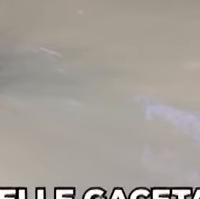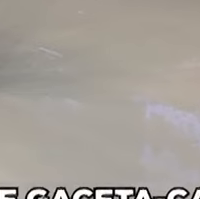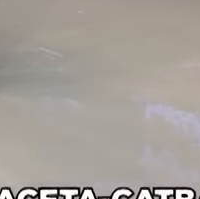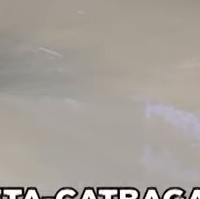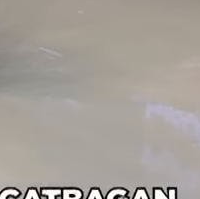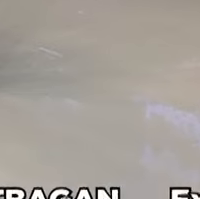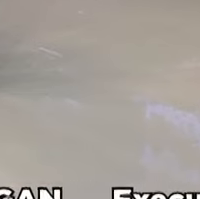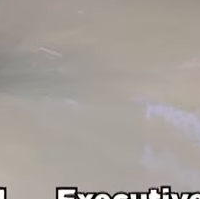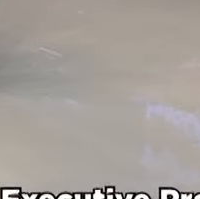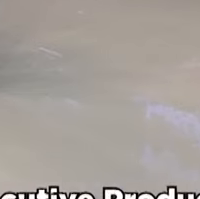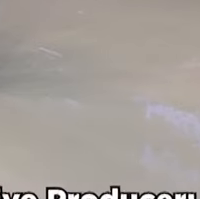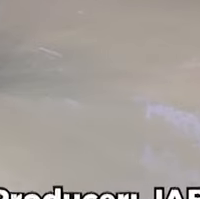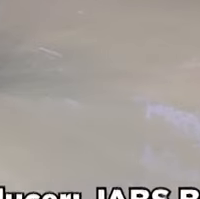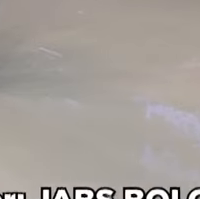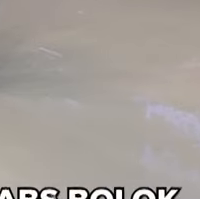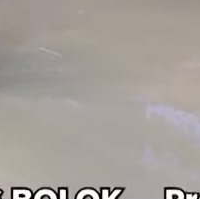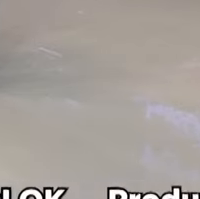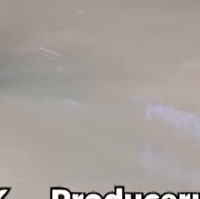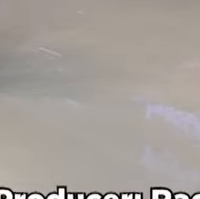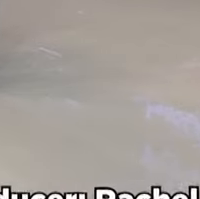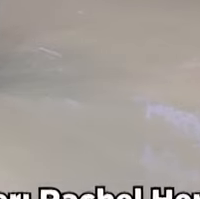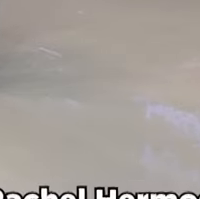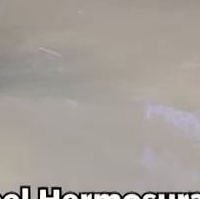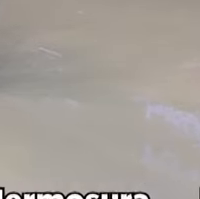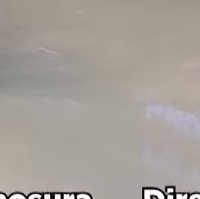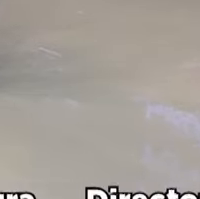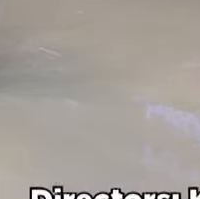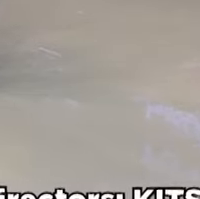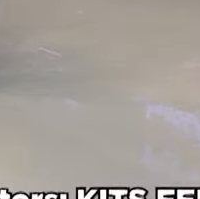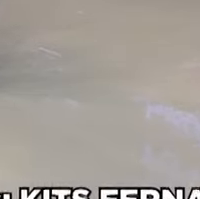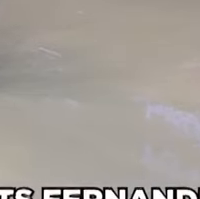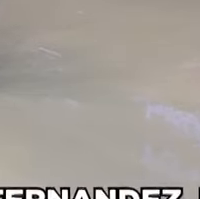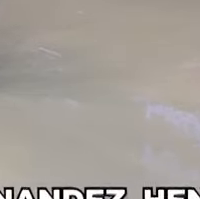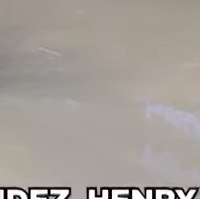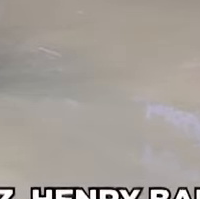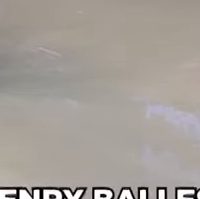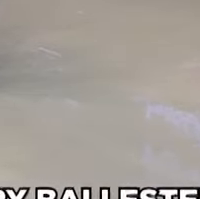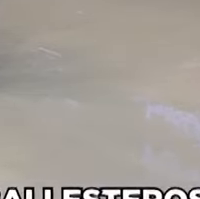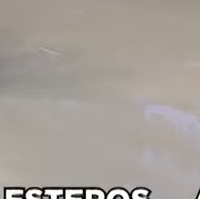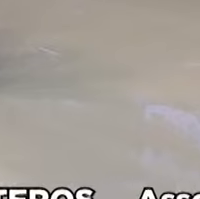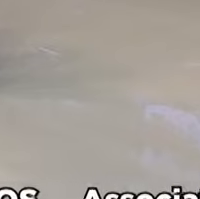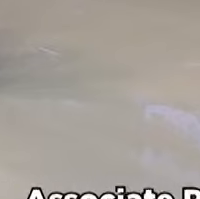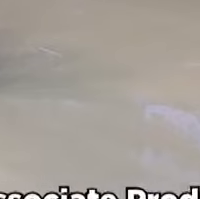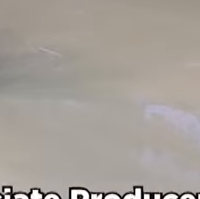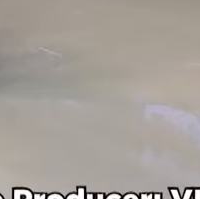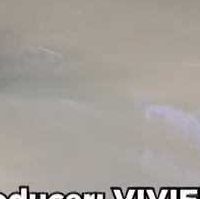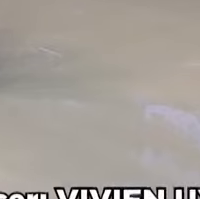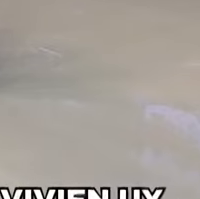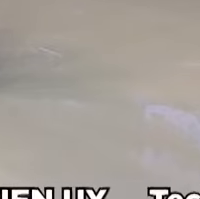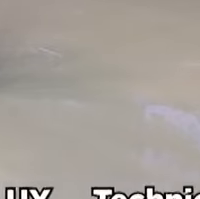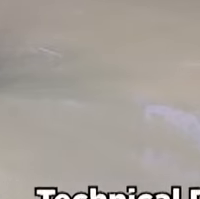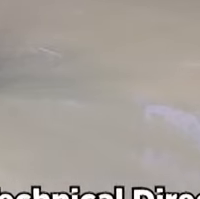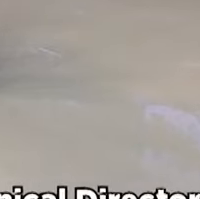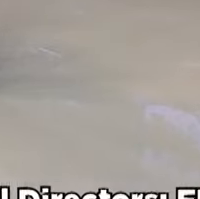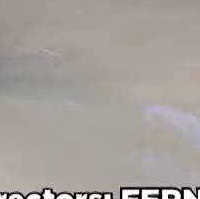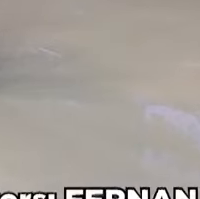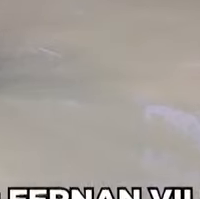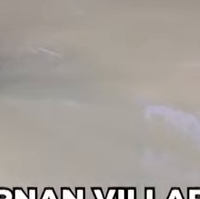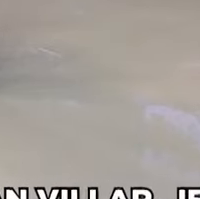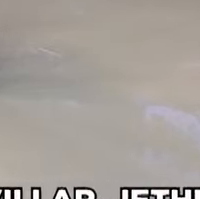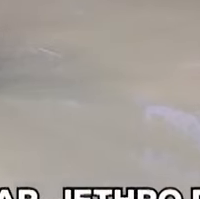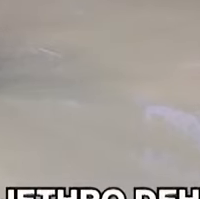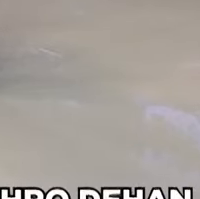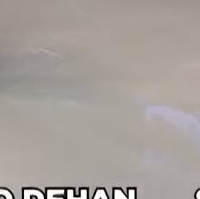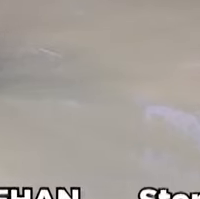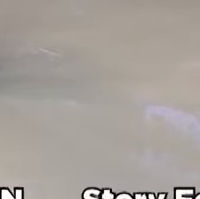no? Indonesia. Oh, so nabawi na. No. Oh, pero si may congratulations. Si Chuck Reyes yata hindi na mag-ano daw.